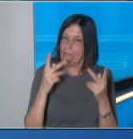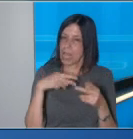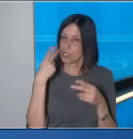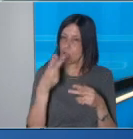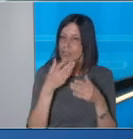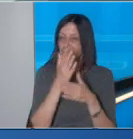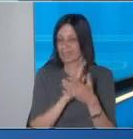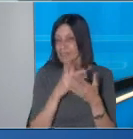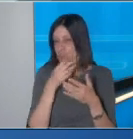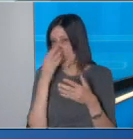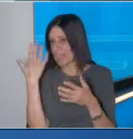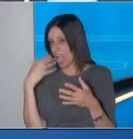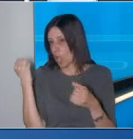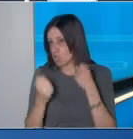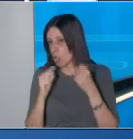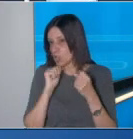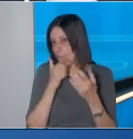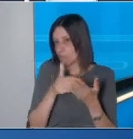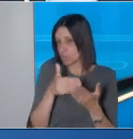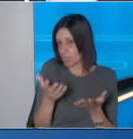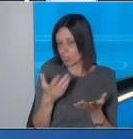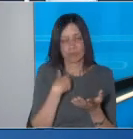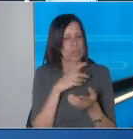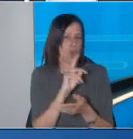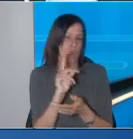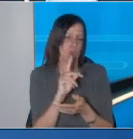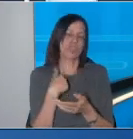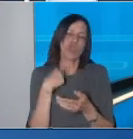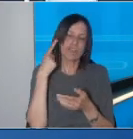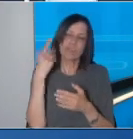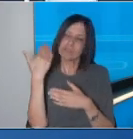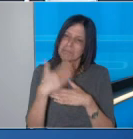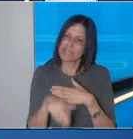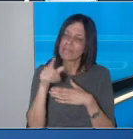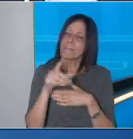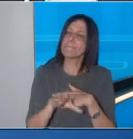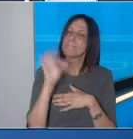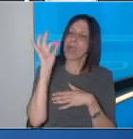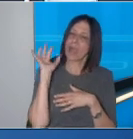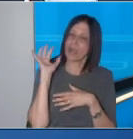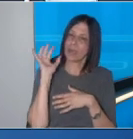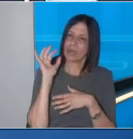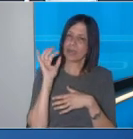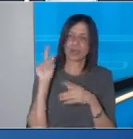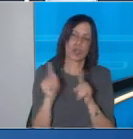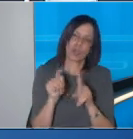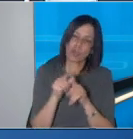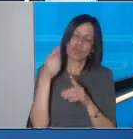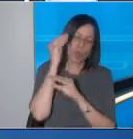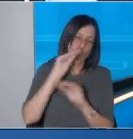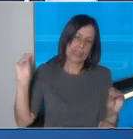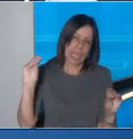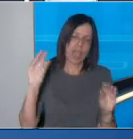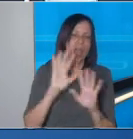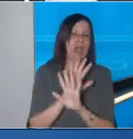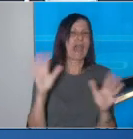של הממשלה. אז מה, היא היה לה קשה והיא לא רצתה להמשיך יותר? זה מה שאת אומרת? לא, אני חושבת שבסופו של דבר בחרה, כמו שהיא יודעת, אני חושבת שאין